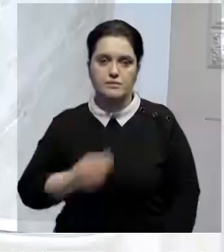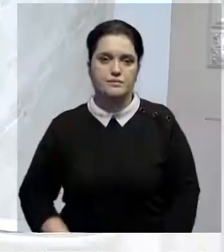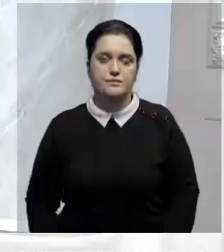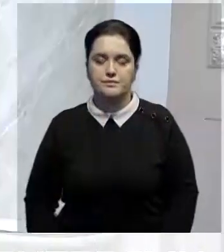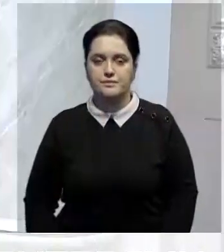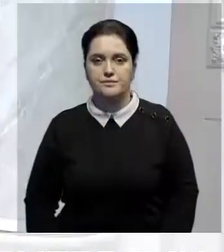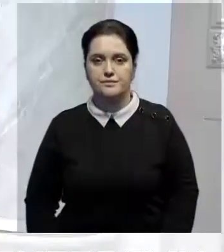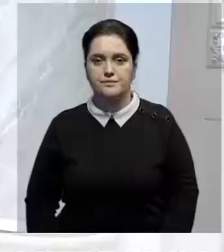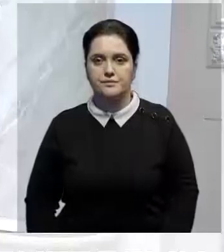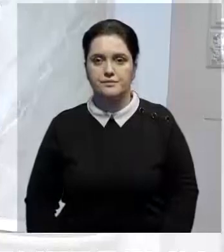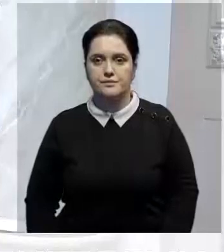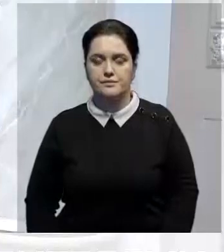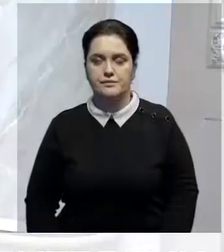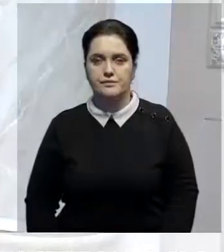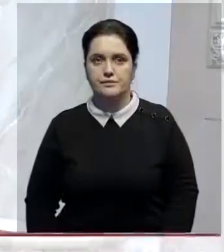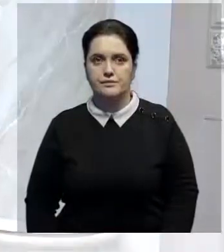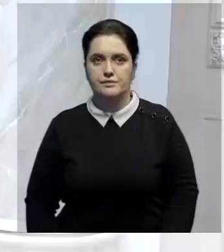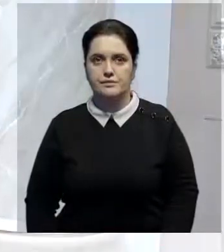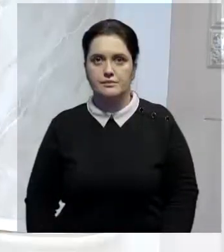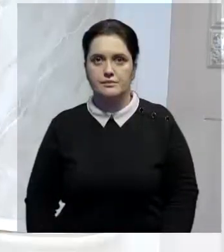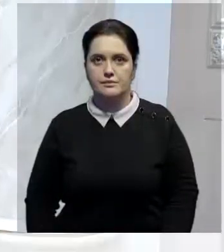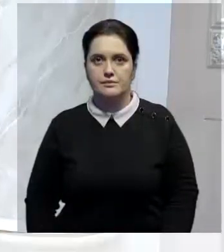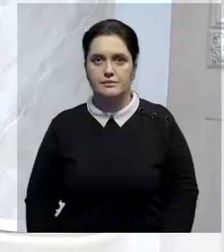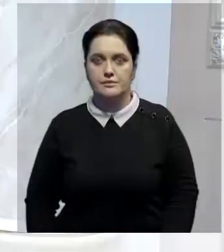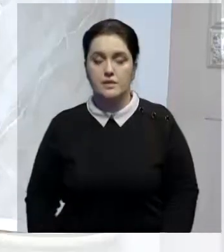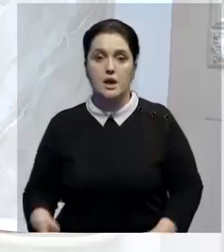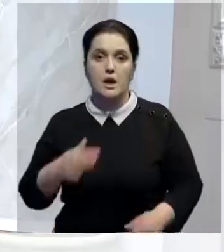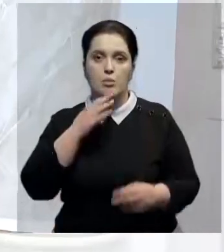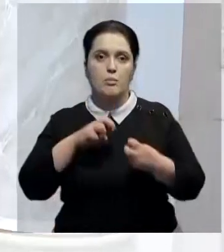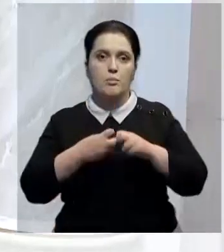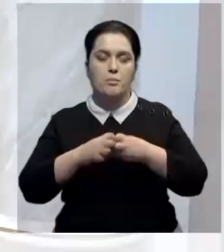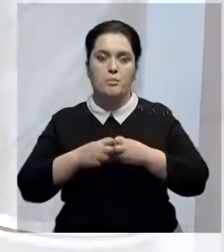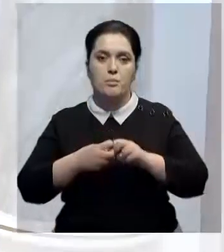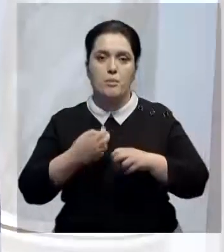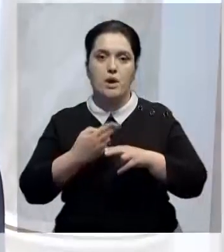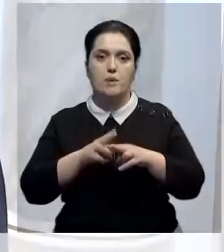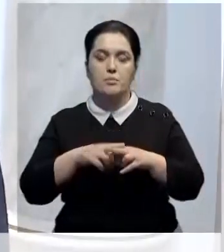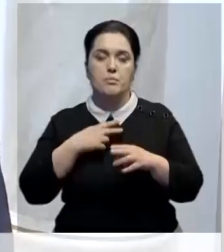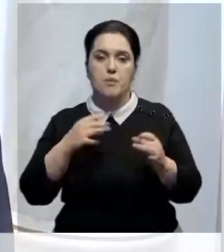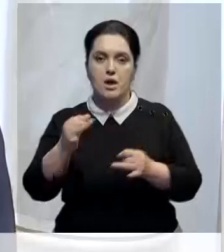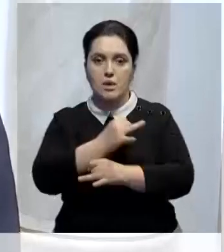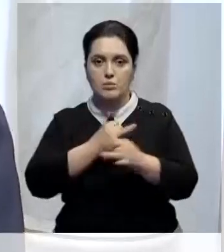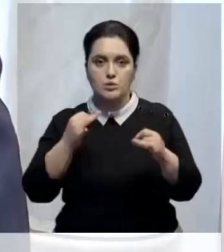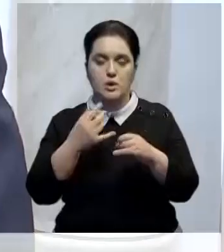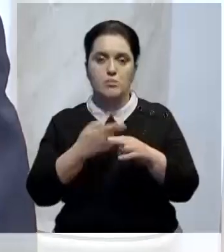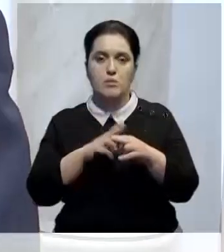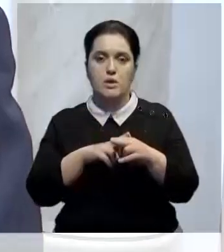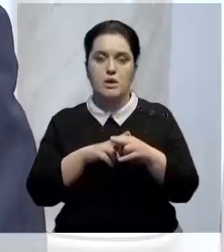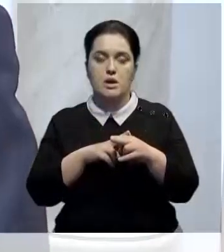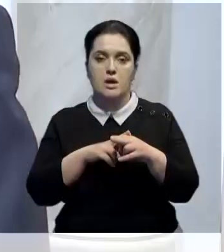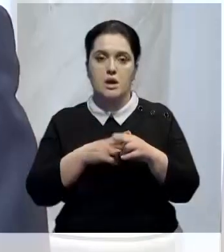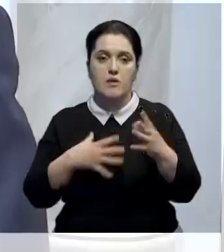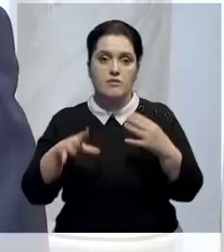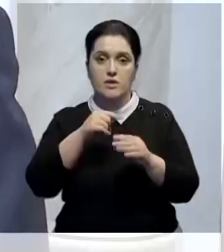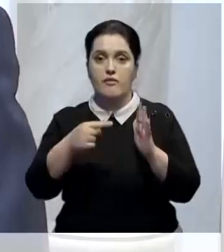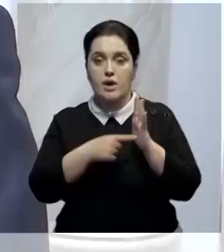ставки. Парламент, сенат, аграрных мәселелер. Очень много проблем поднимают аграрии. Мы обсудили ряд из них. Это аграрный регион, поэтому все